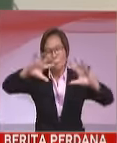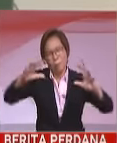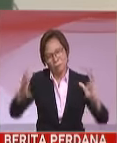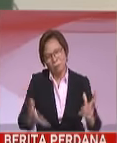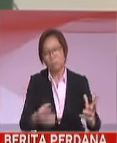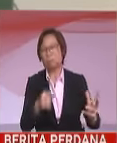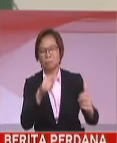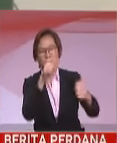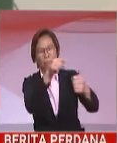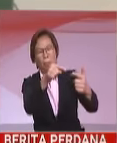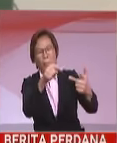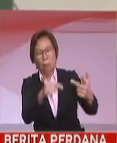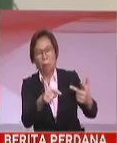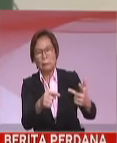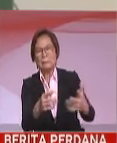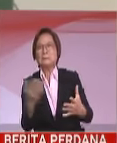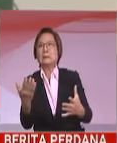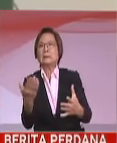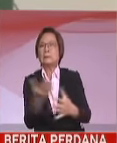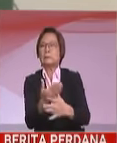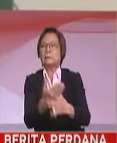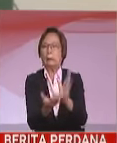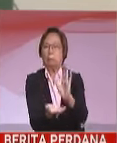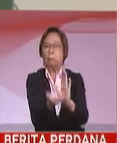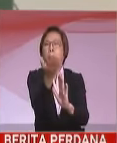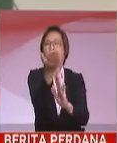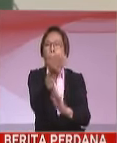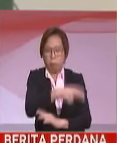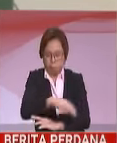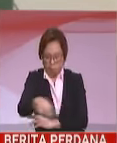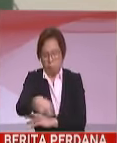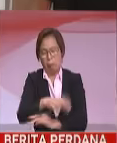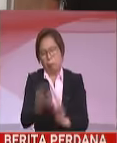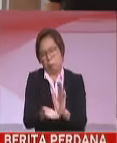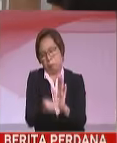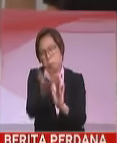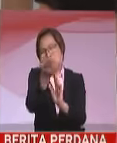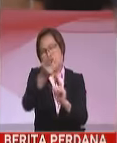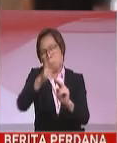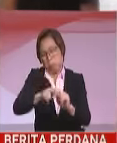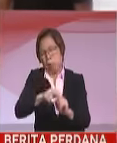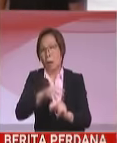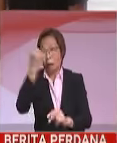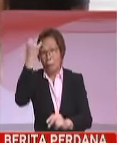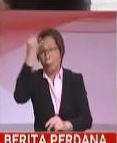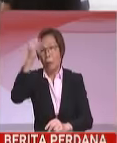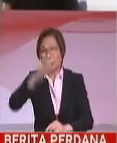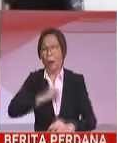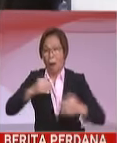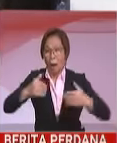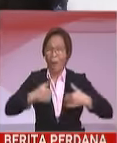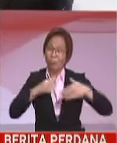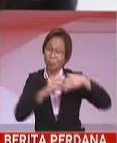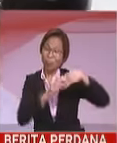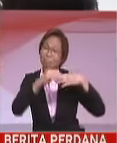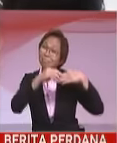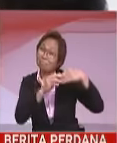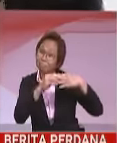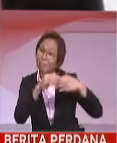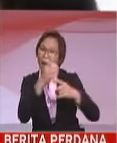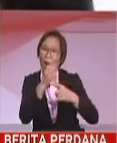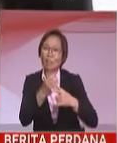ini telah menjejaskan dan menaikkan kos logistik dan sebagainya. Pada pandangan saya, dengan adanya kelonggaran